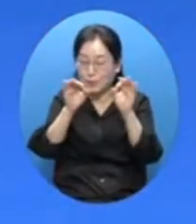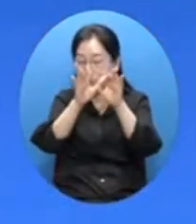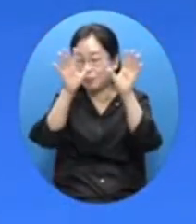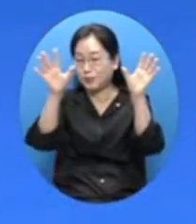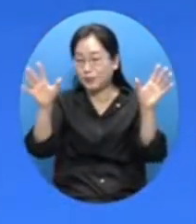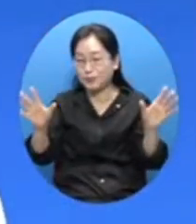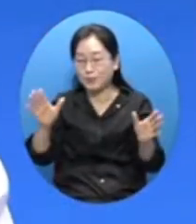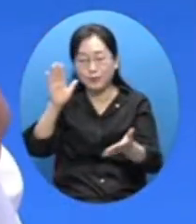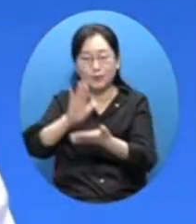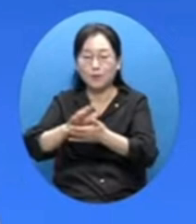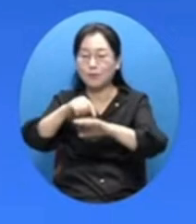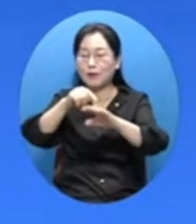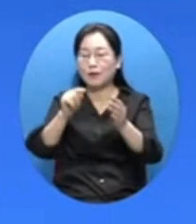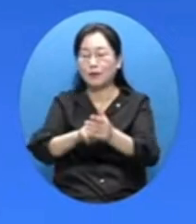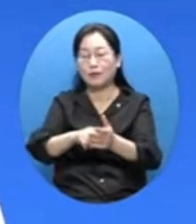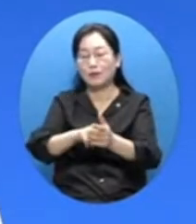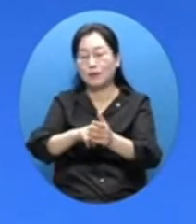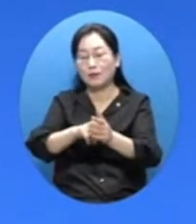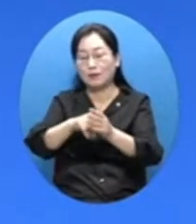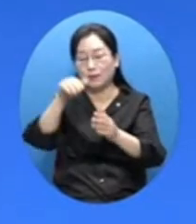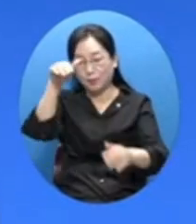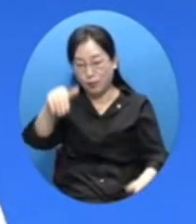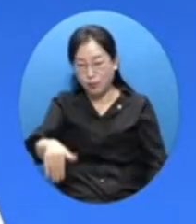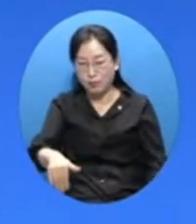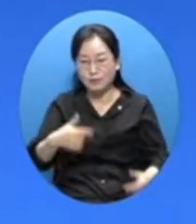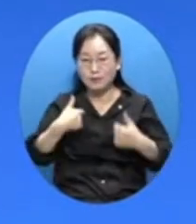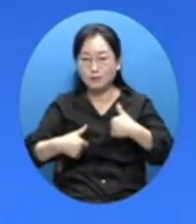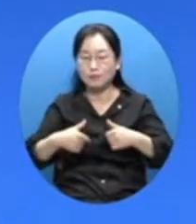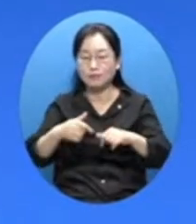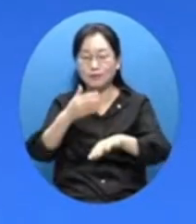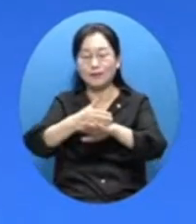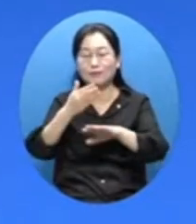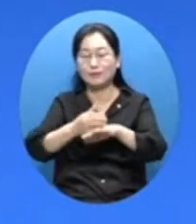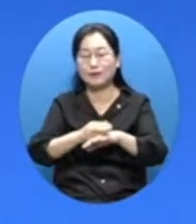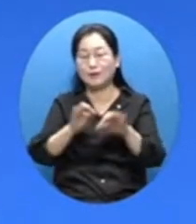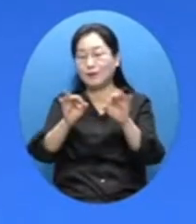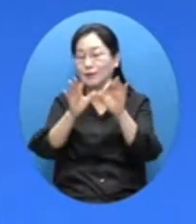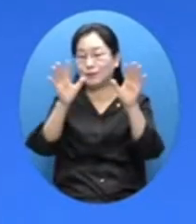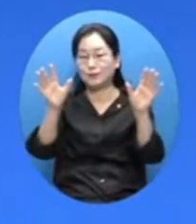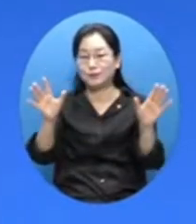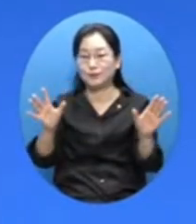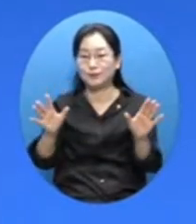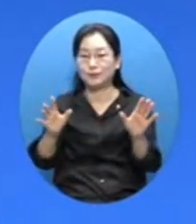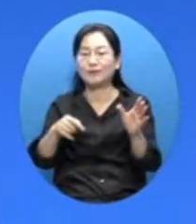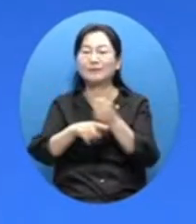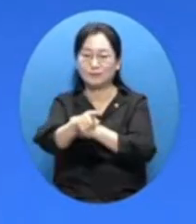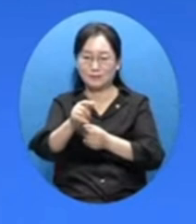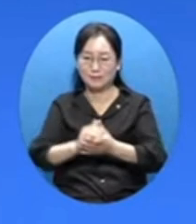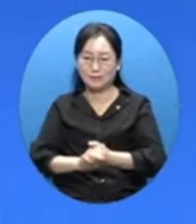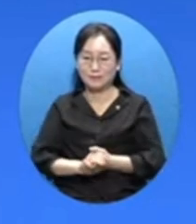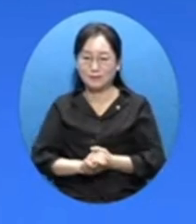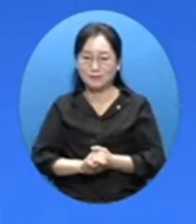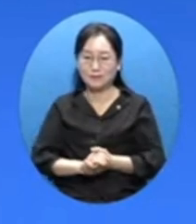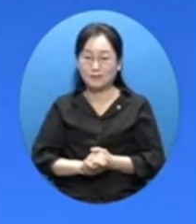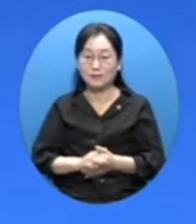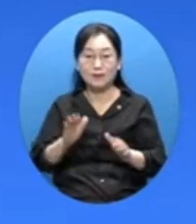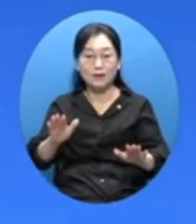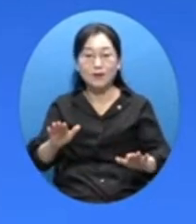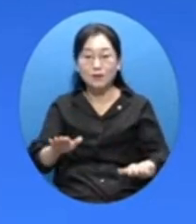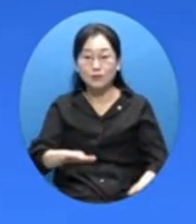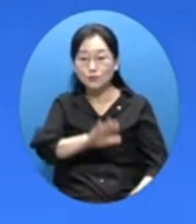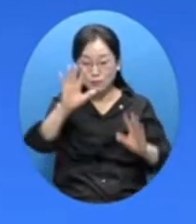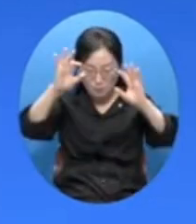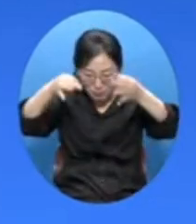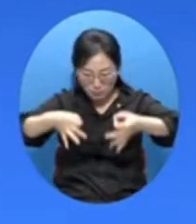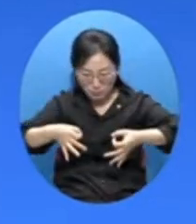사라지고 기쁨과 감사도 사라져버릴 때 나타나는 그런 모습인 것입니다. 혹시 우리 모습이